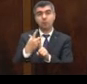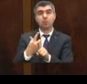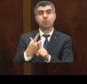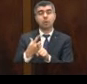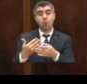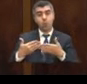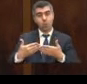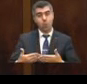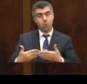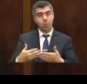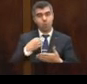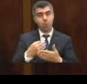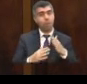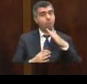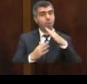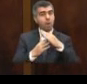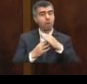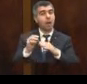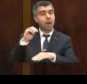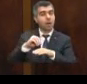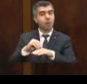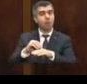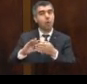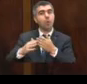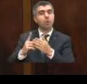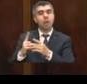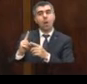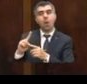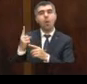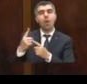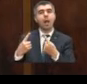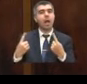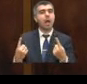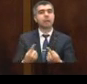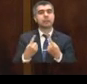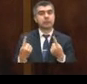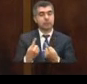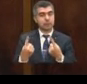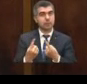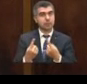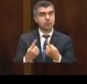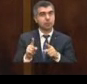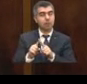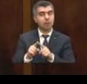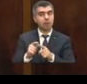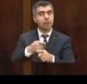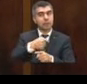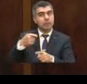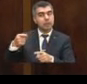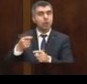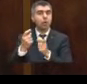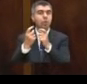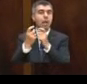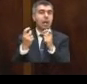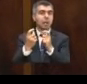اليوم يجب أن تقف ونعود إلى الوضع العادي لإعطاء الصفقات، لأن هناك بعض الصفقات